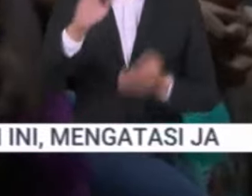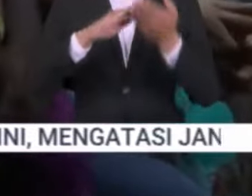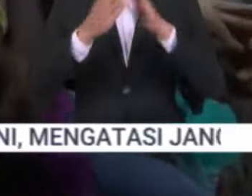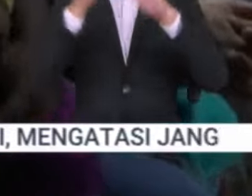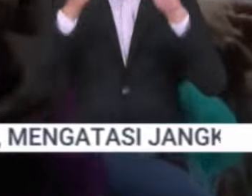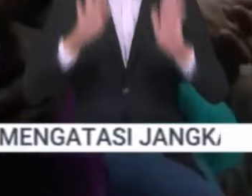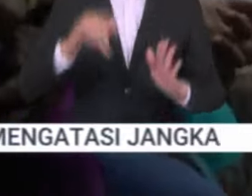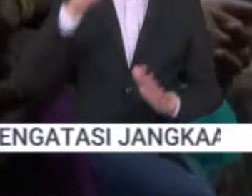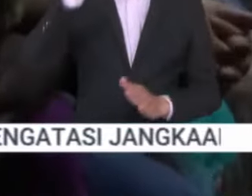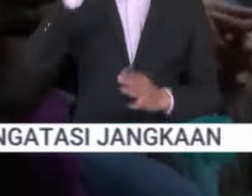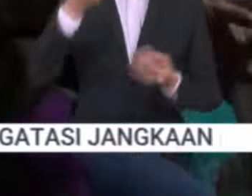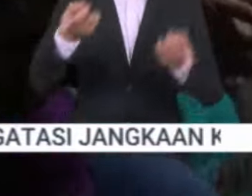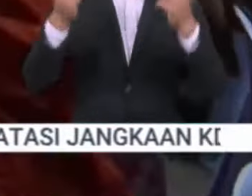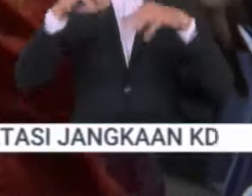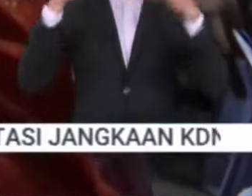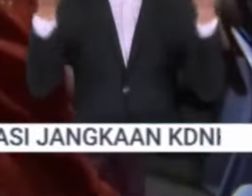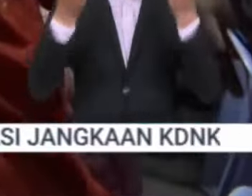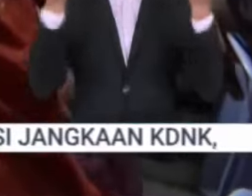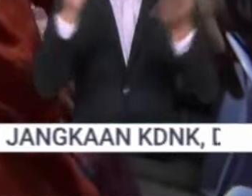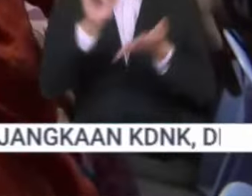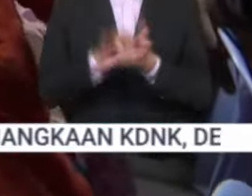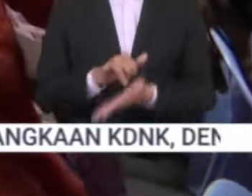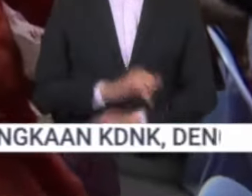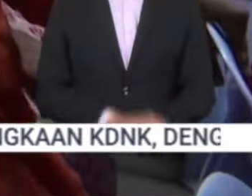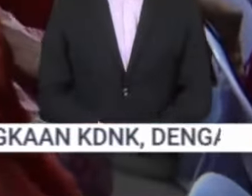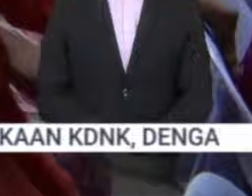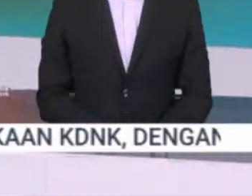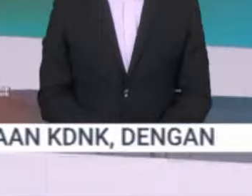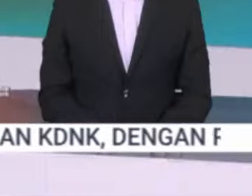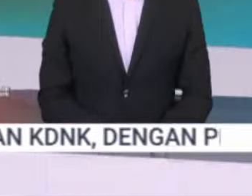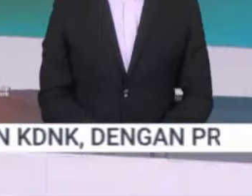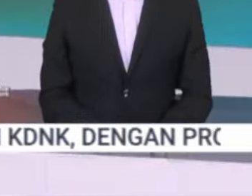India hadir pada majlis berkenaan.